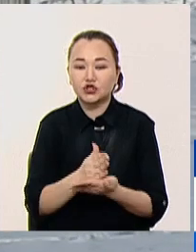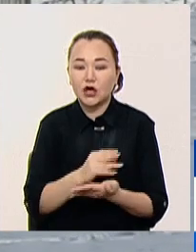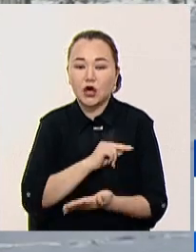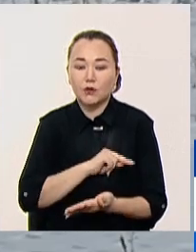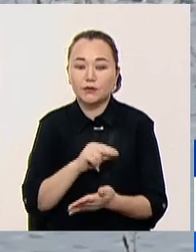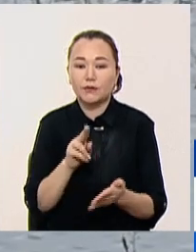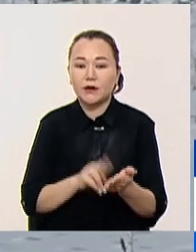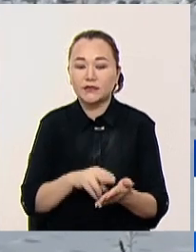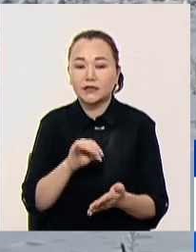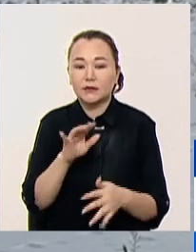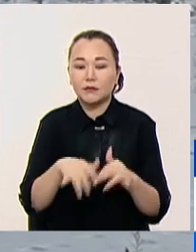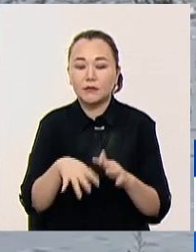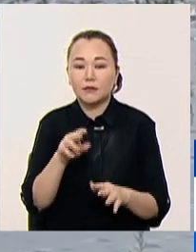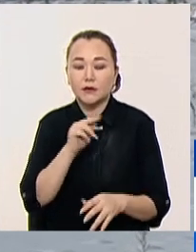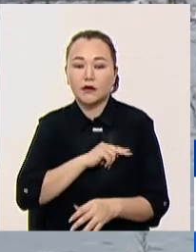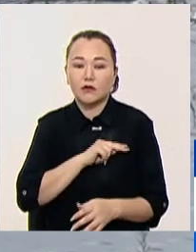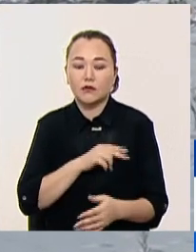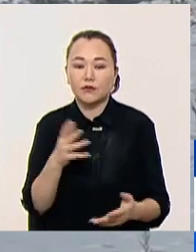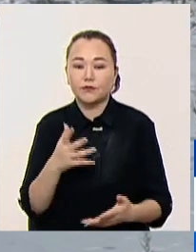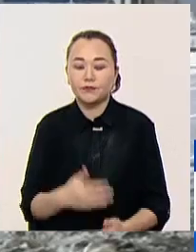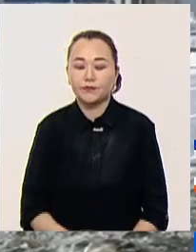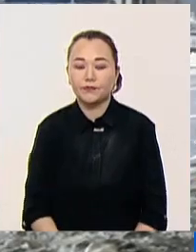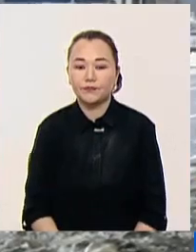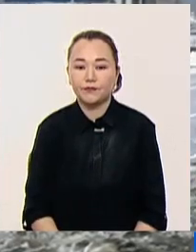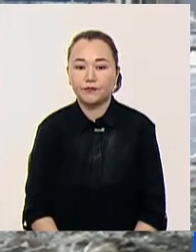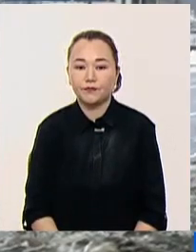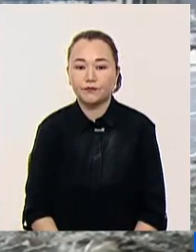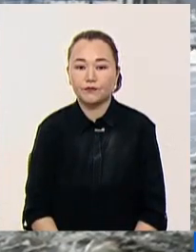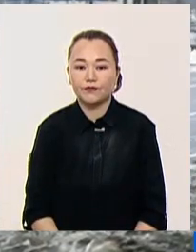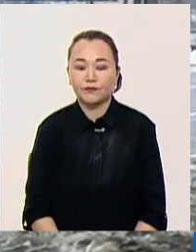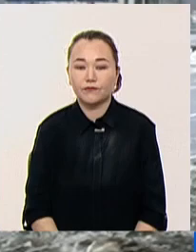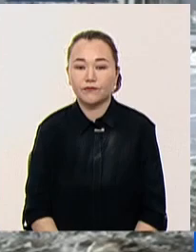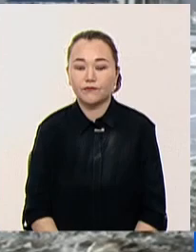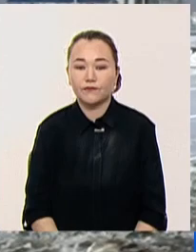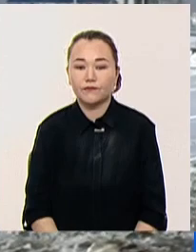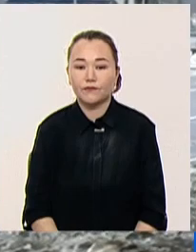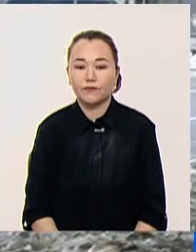прописка и профессия. Мадина Исюмбаева, Самал Кабышева, Информбюро, Талдыкурган.